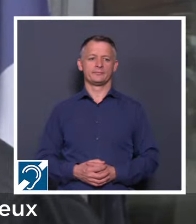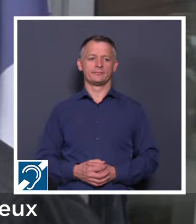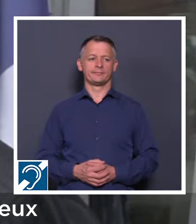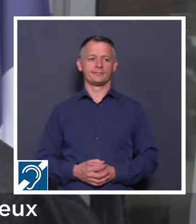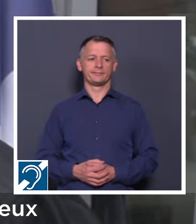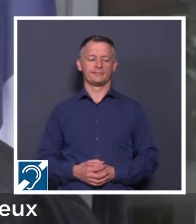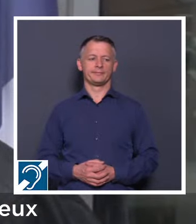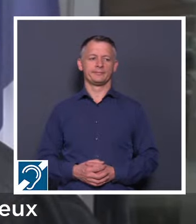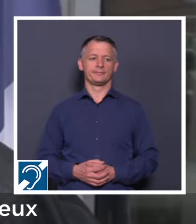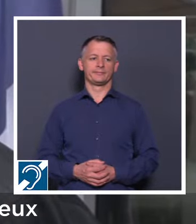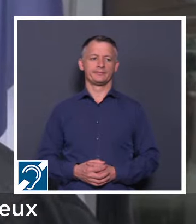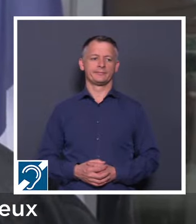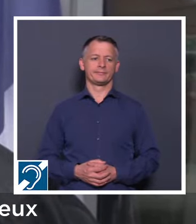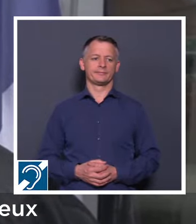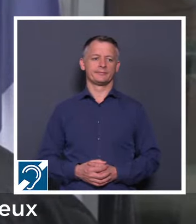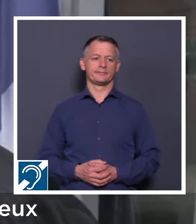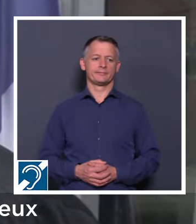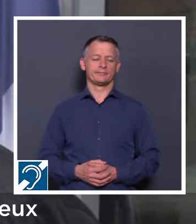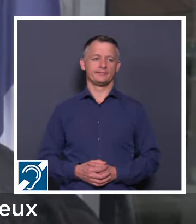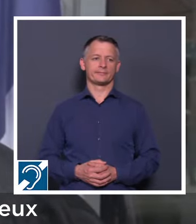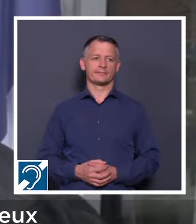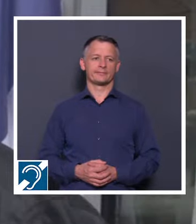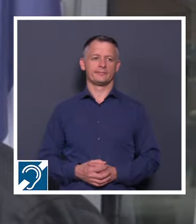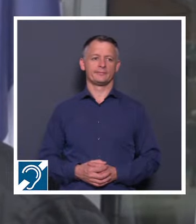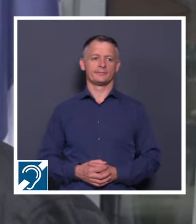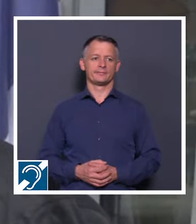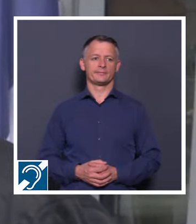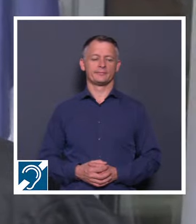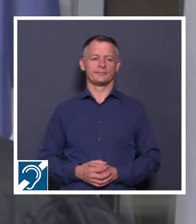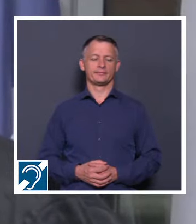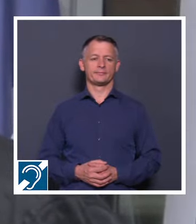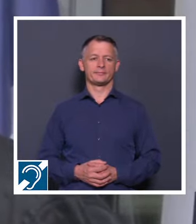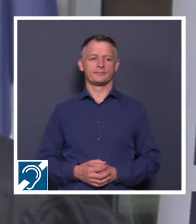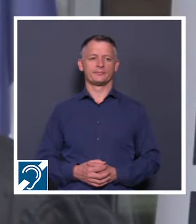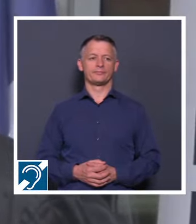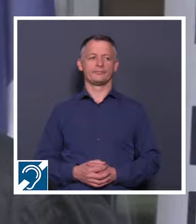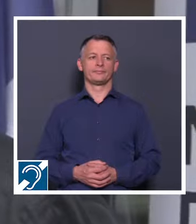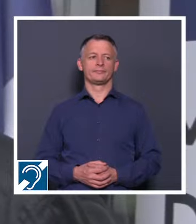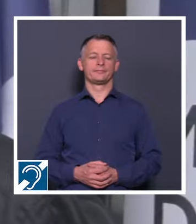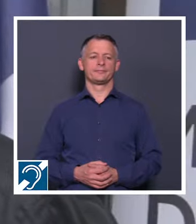s'est évadé et pour procéder à cette évasion,